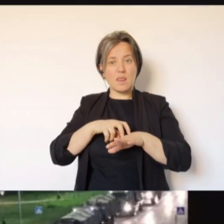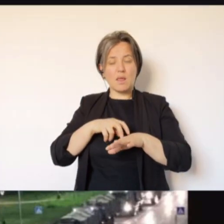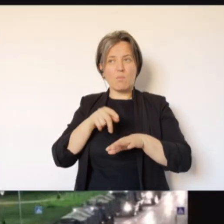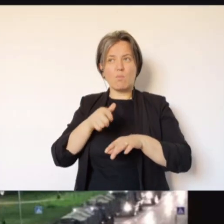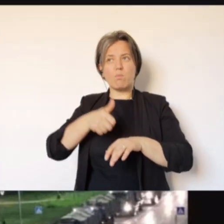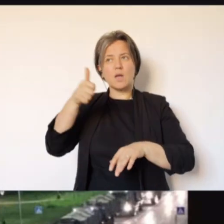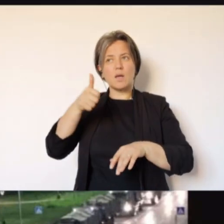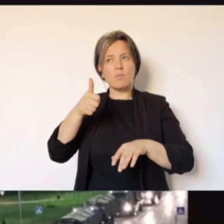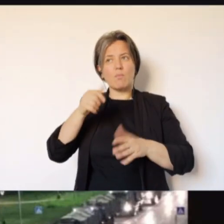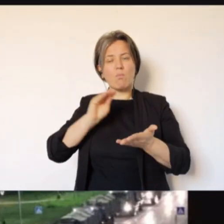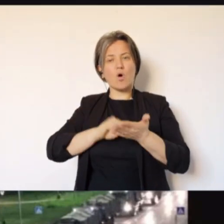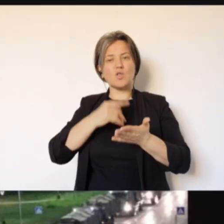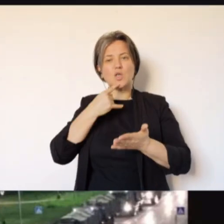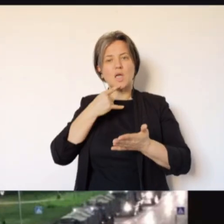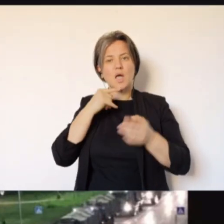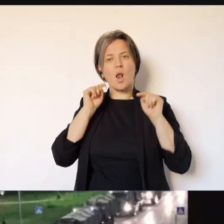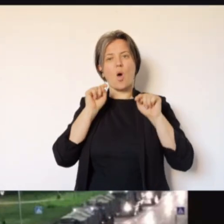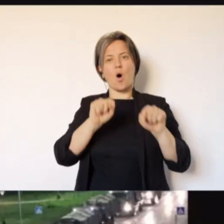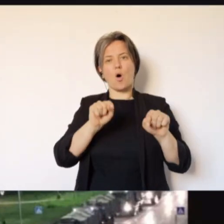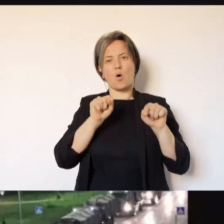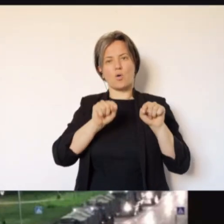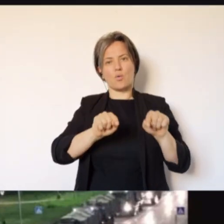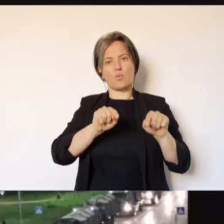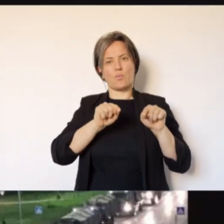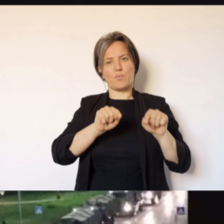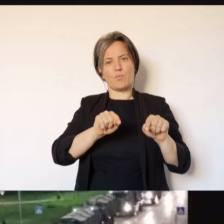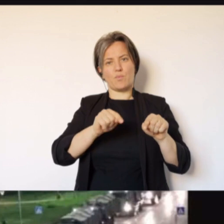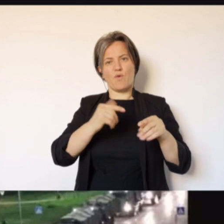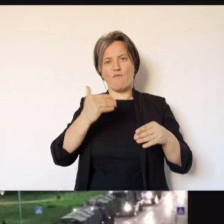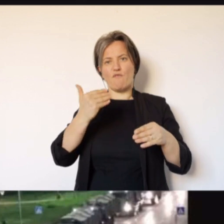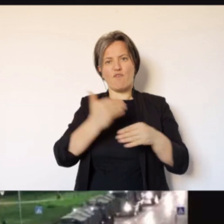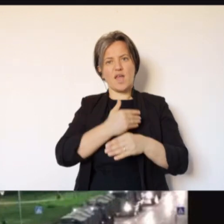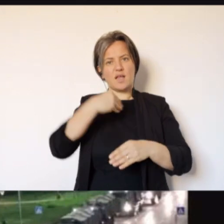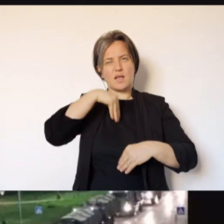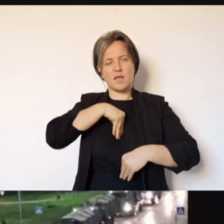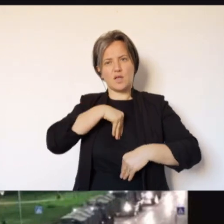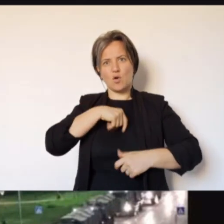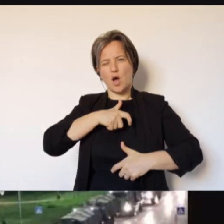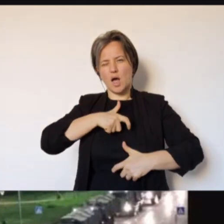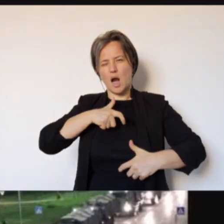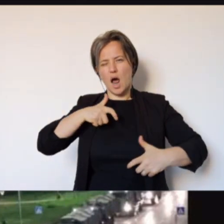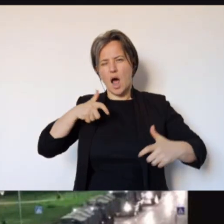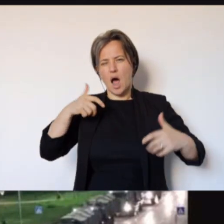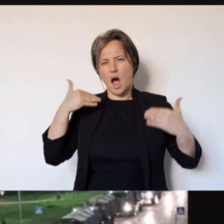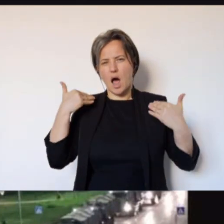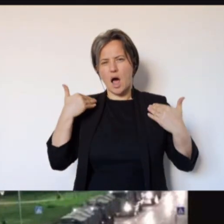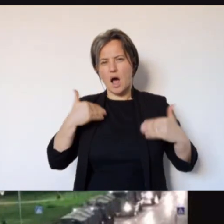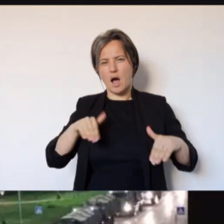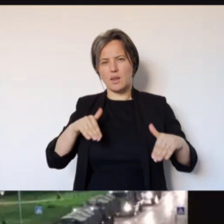sono loro in questo periodo, perché hanno una ferita grande